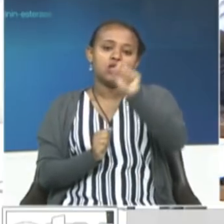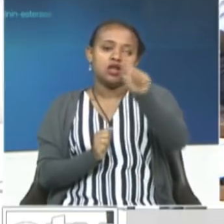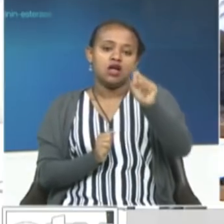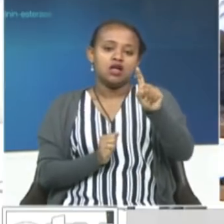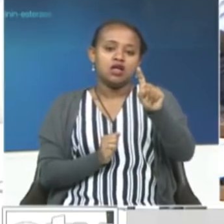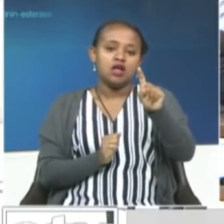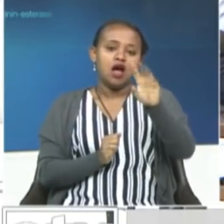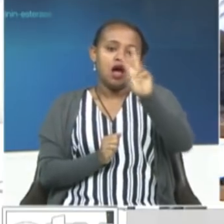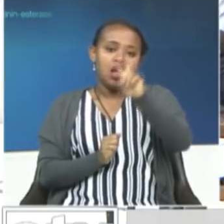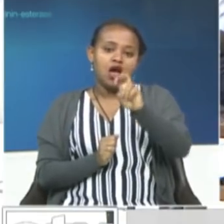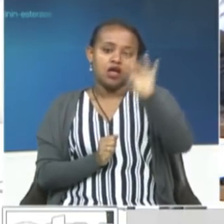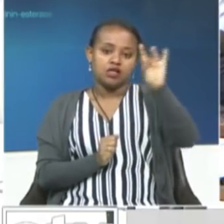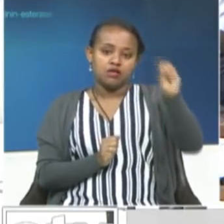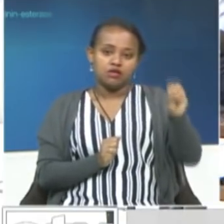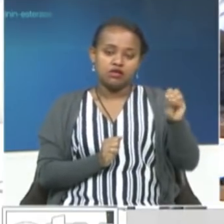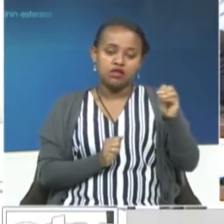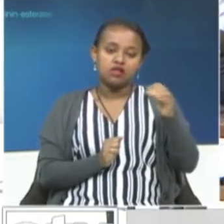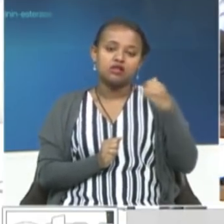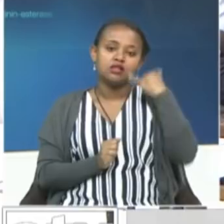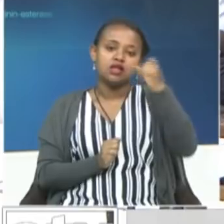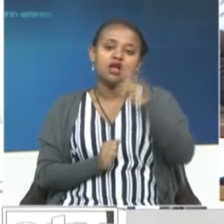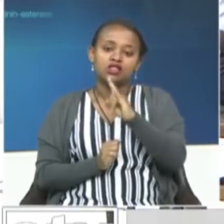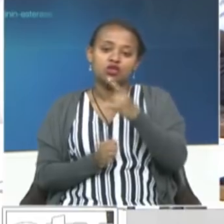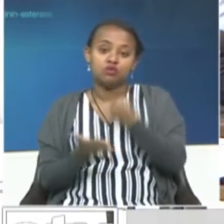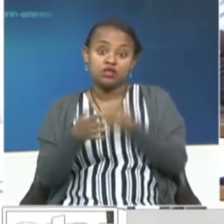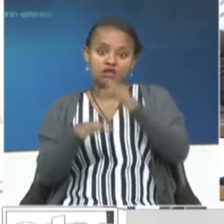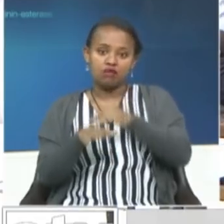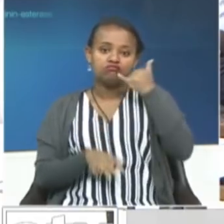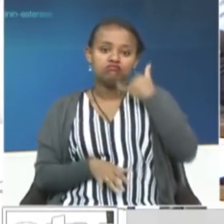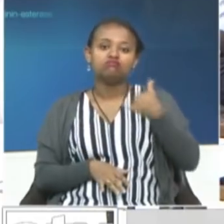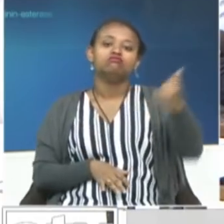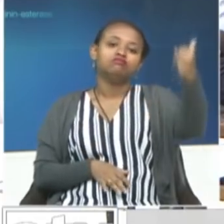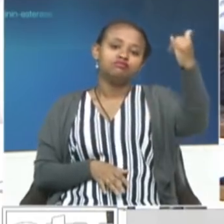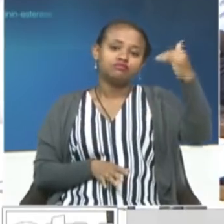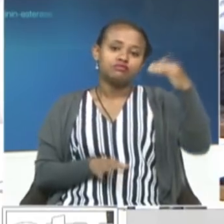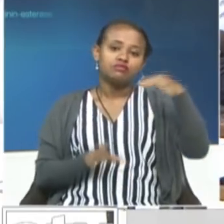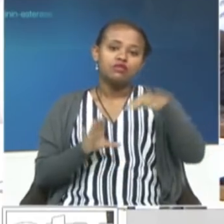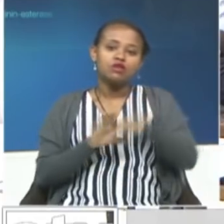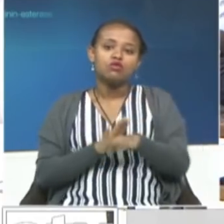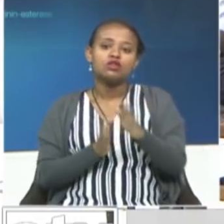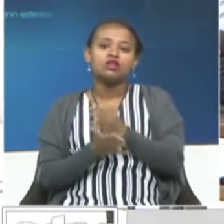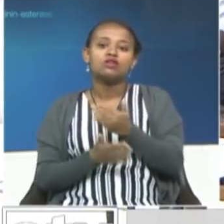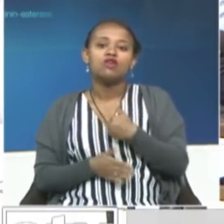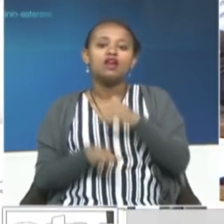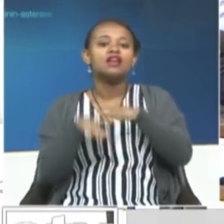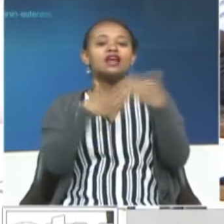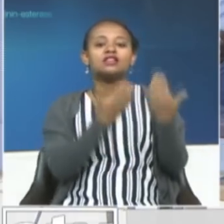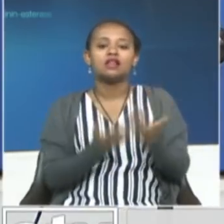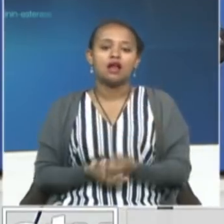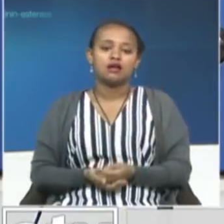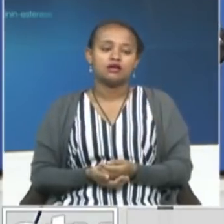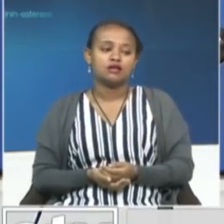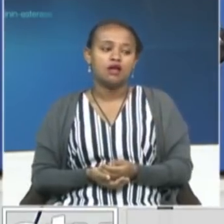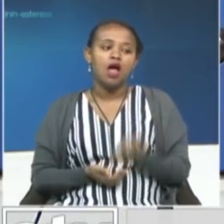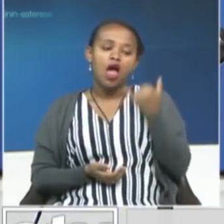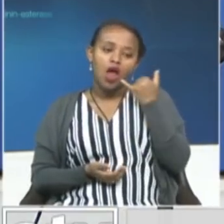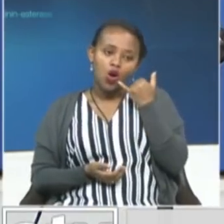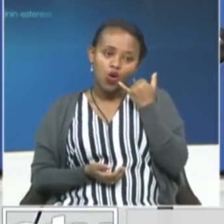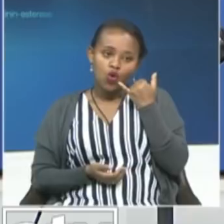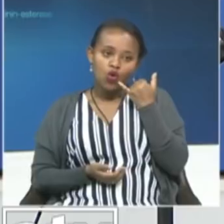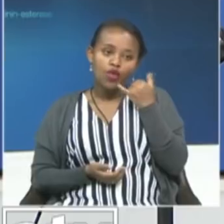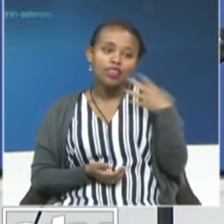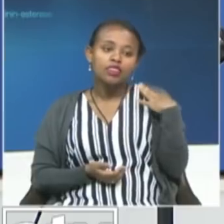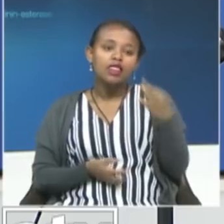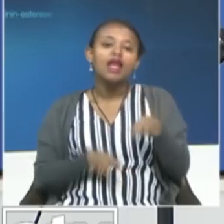011551208 ስቱዲዮ ስልክ መስመራችን ነው። በዚህ ላይ እንግዲህ ደውለው የገቡ ተሳተፉ አሉ። እናስተናግድ። ሄሎ ሄሎ